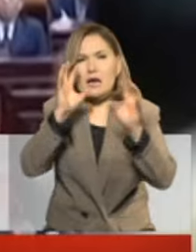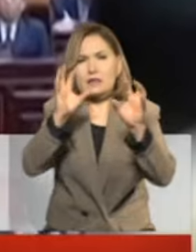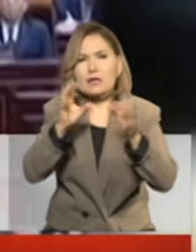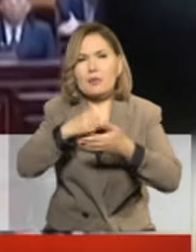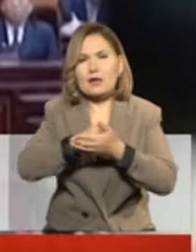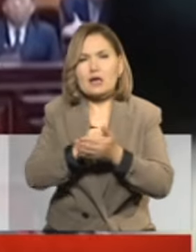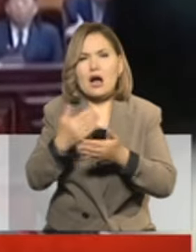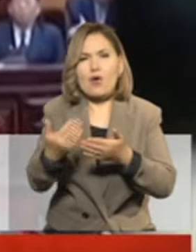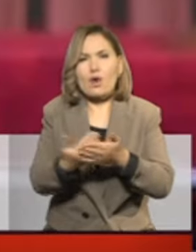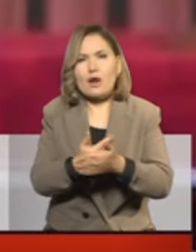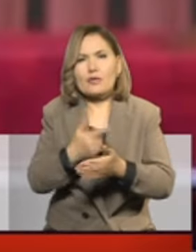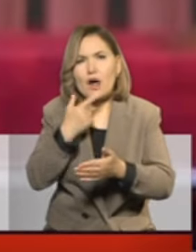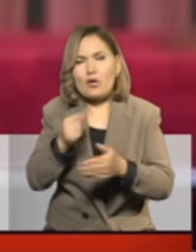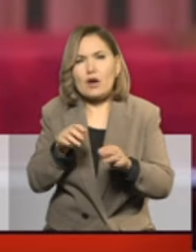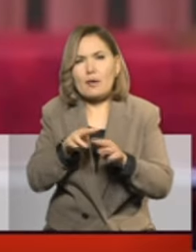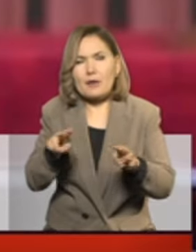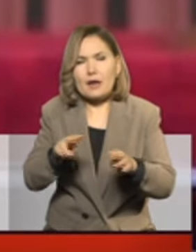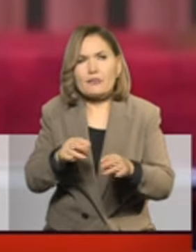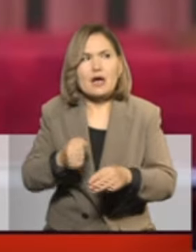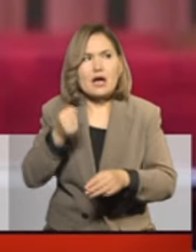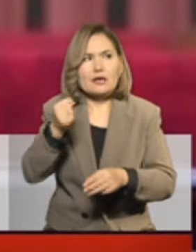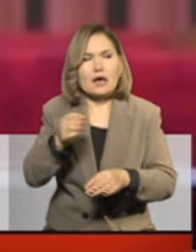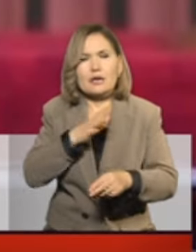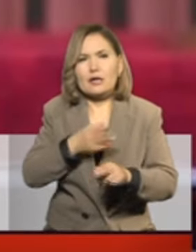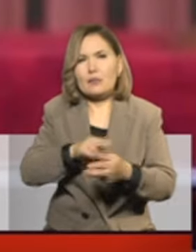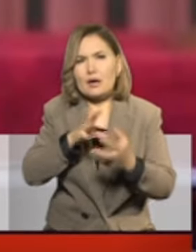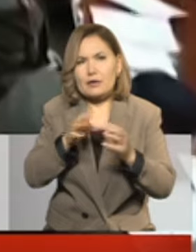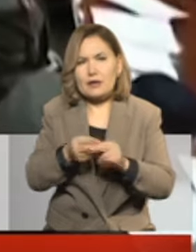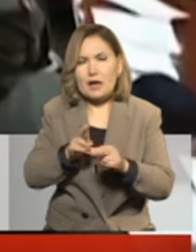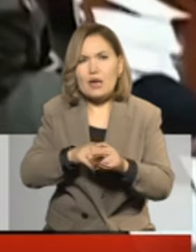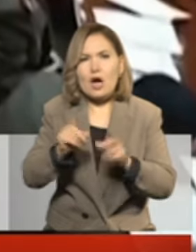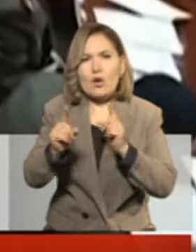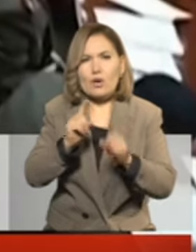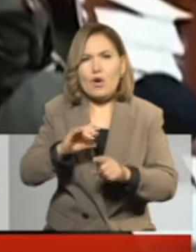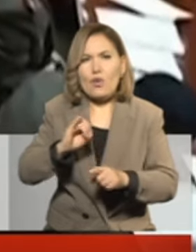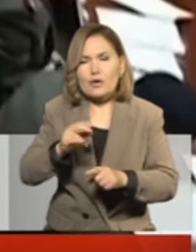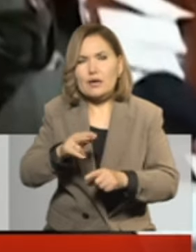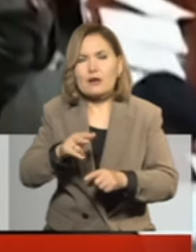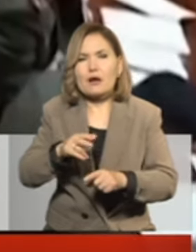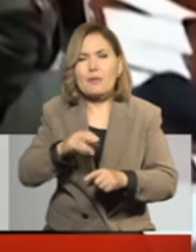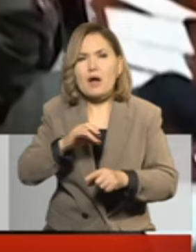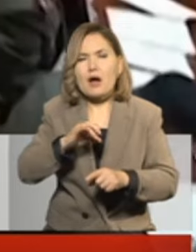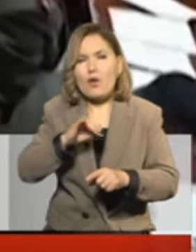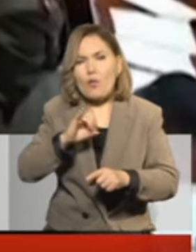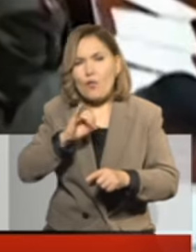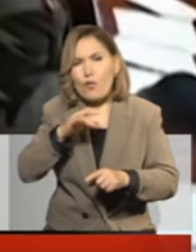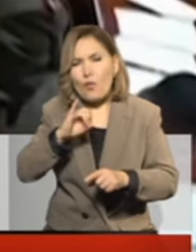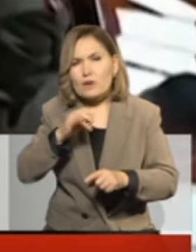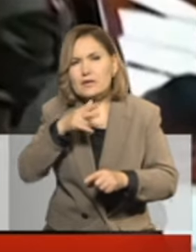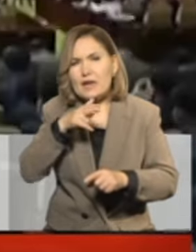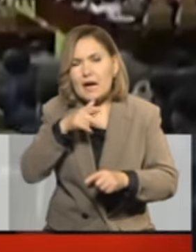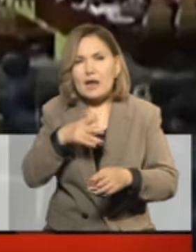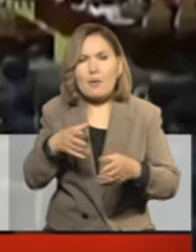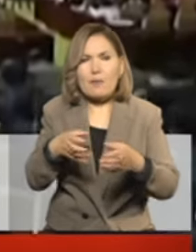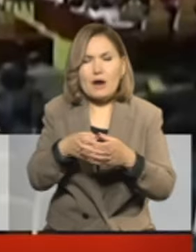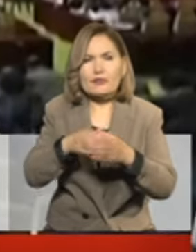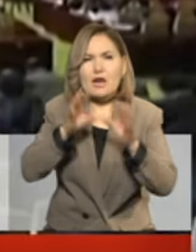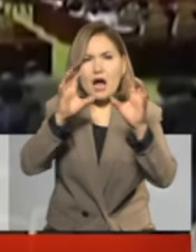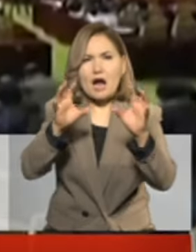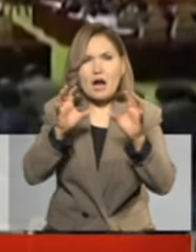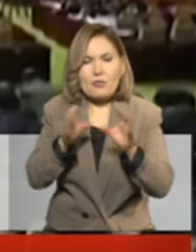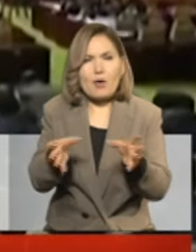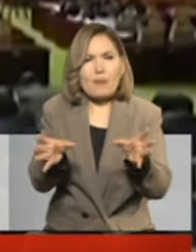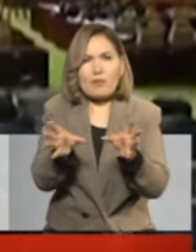заң қабылданып, жаңа қорғаныс министрі тағайындалған. Дегенмен жиында оңтүстік пен бірігу туралы сөзді конституциядан алып